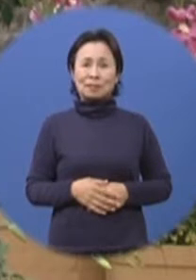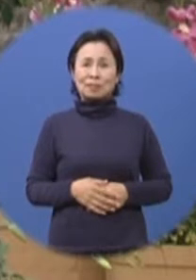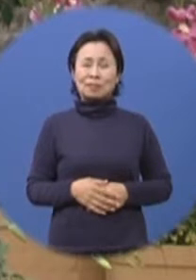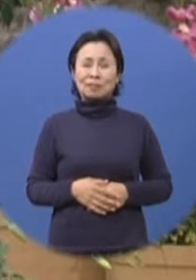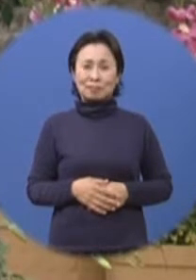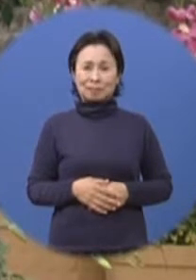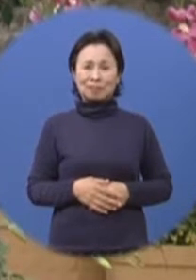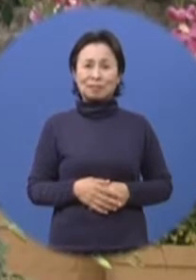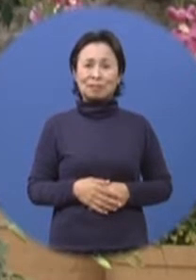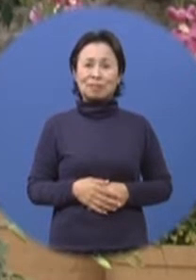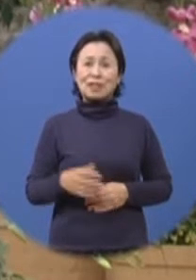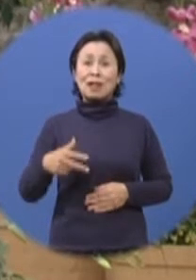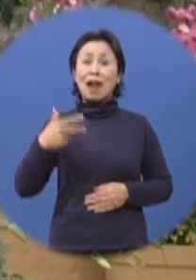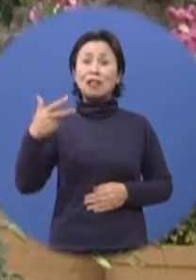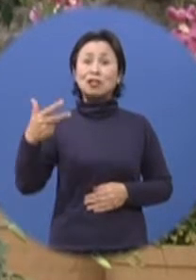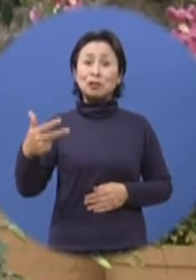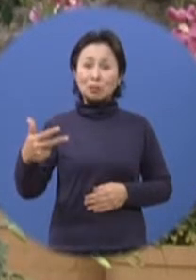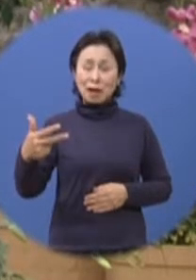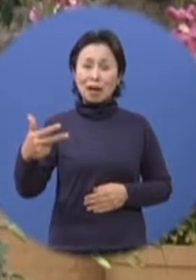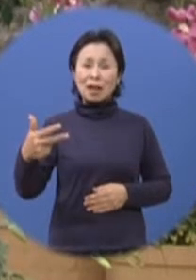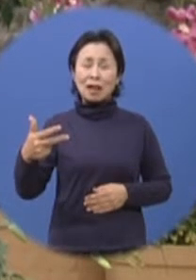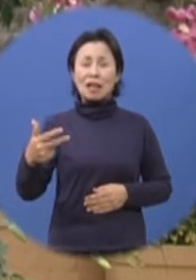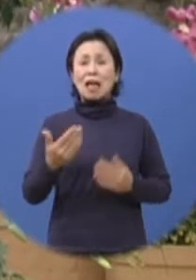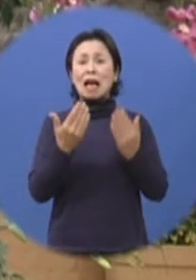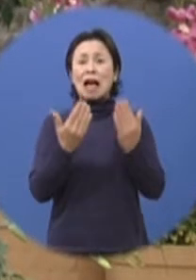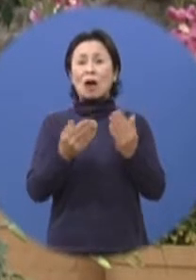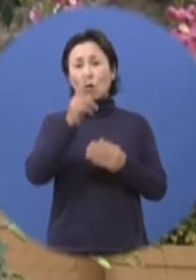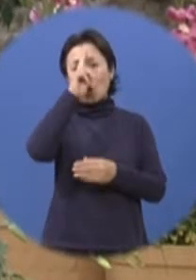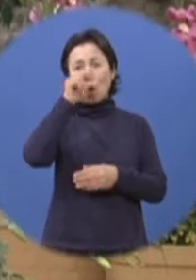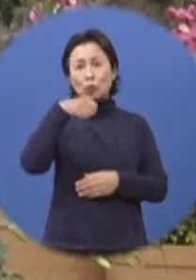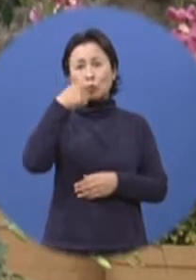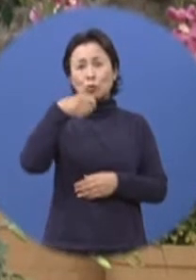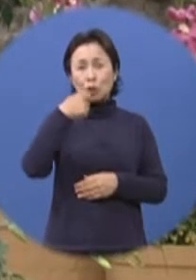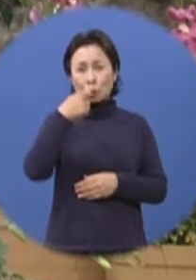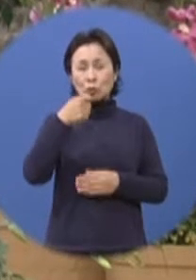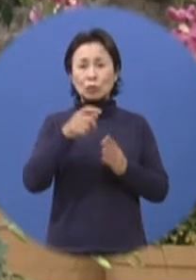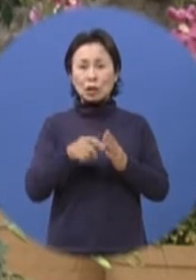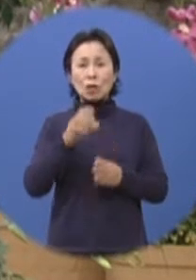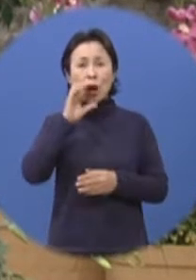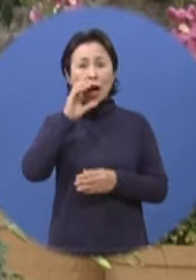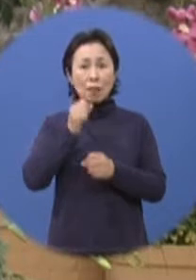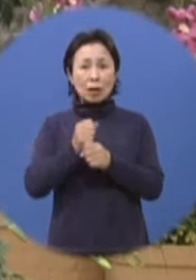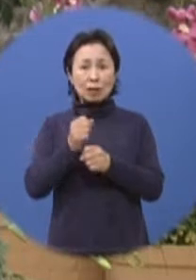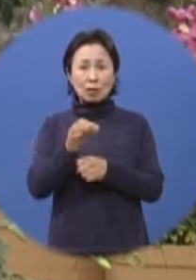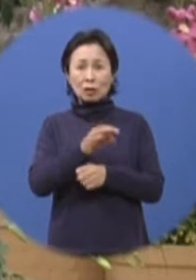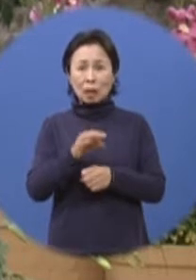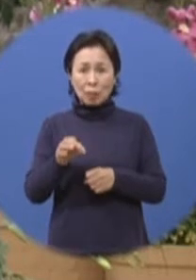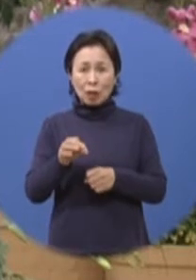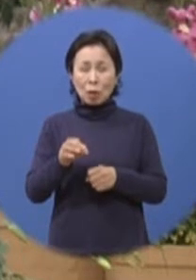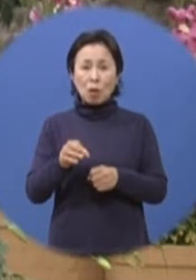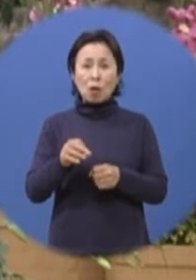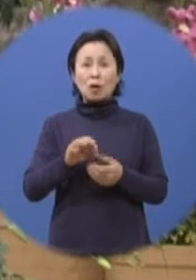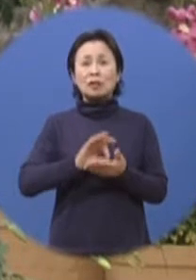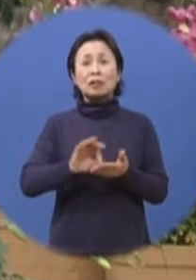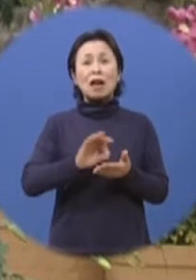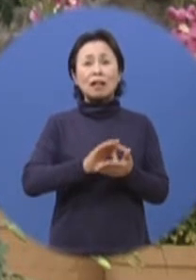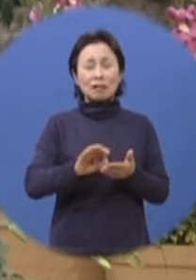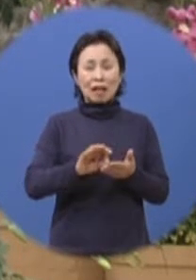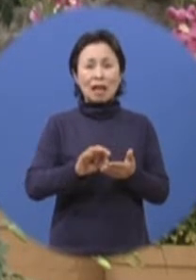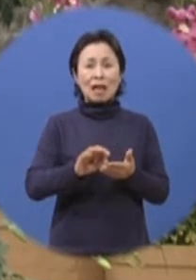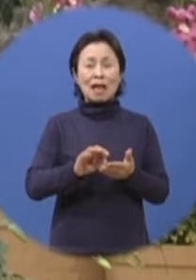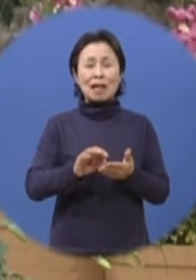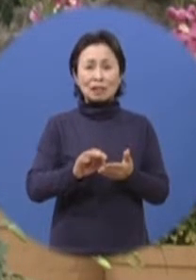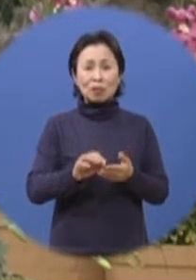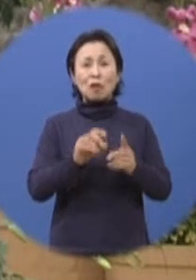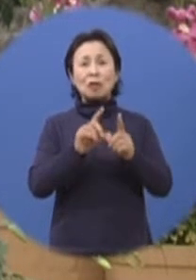紀の国21台州は学校給食に和歌山県産の食材を取り入れ利用率の向上を